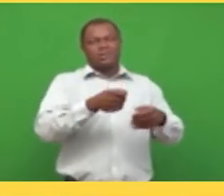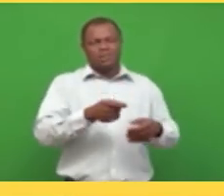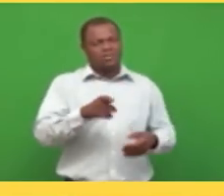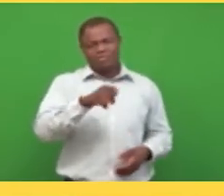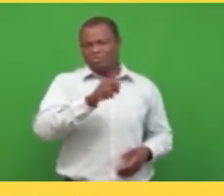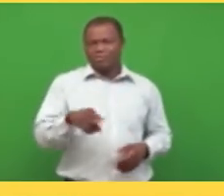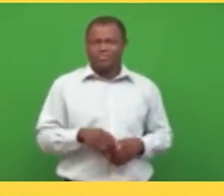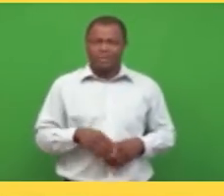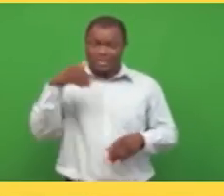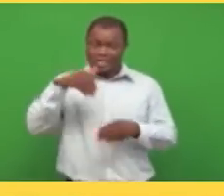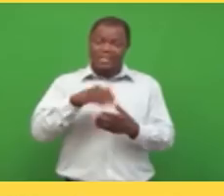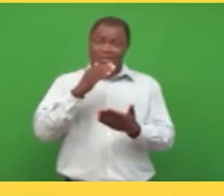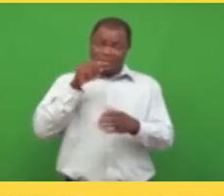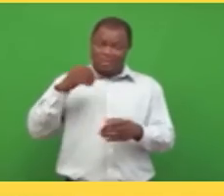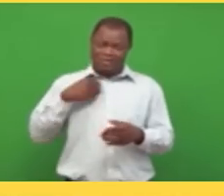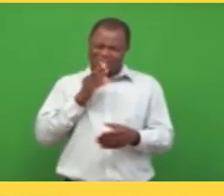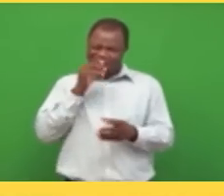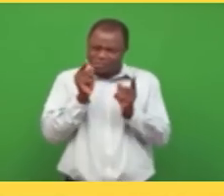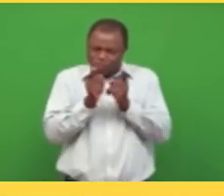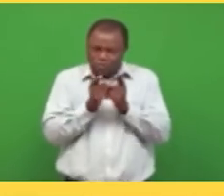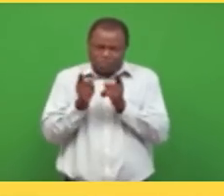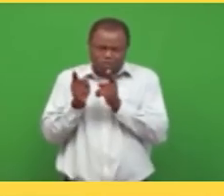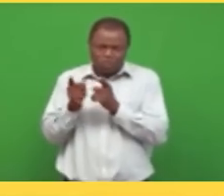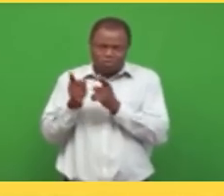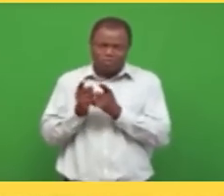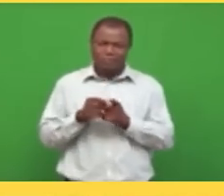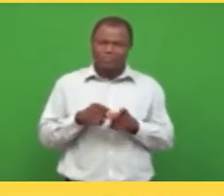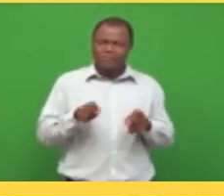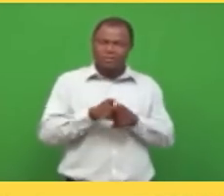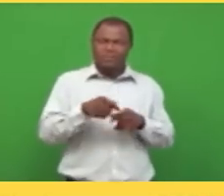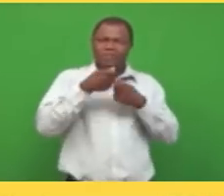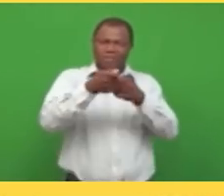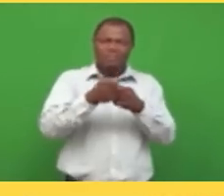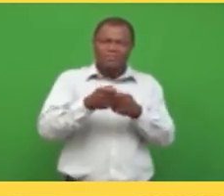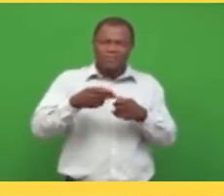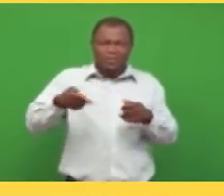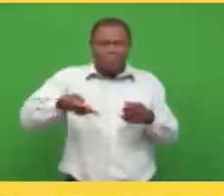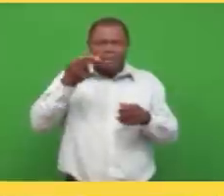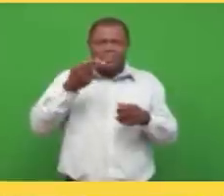Tiri muchikamu chekungoswinya chete ndouya pana pasta kunyange vakawapa bota wabika